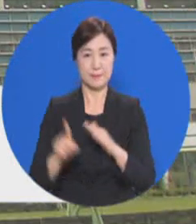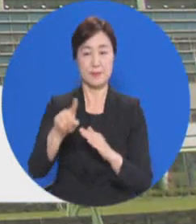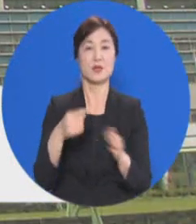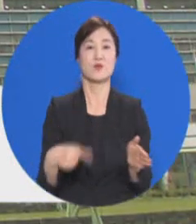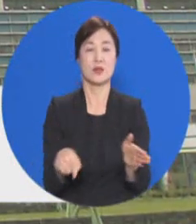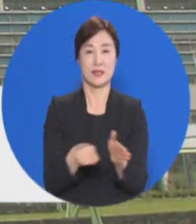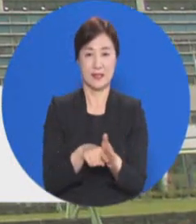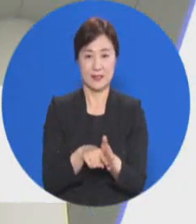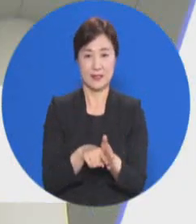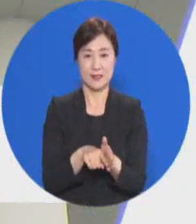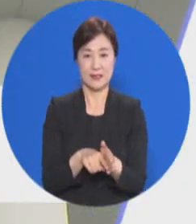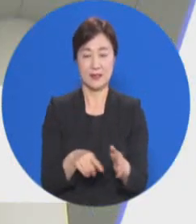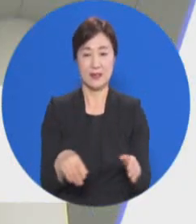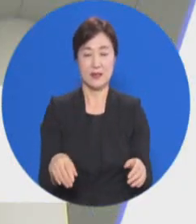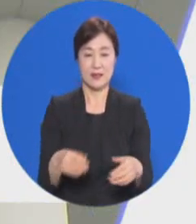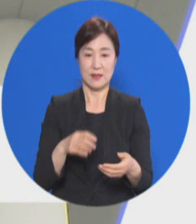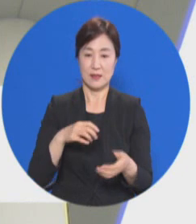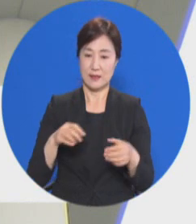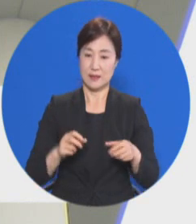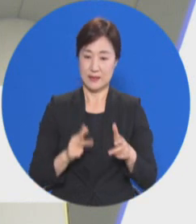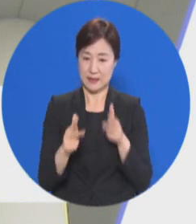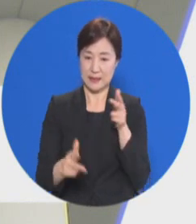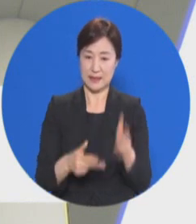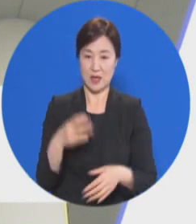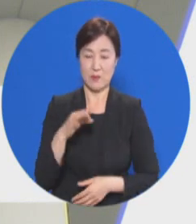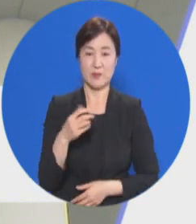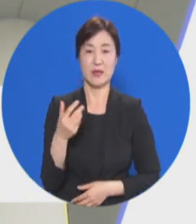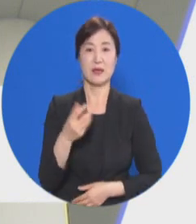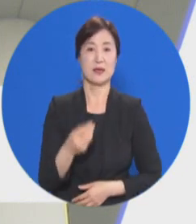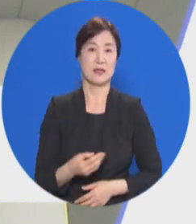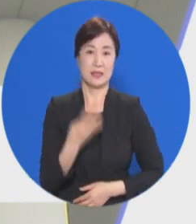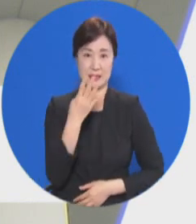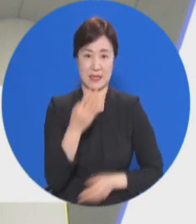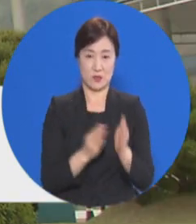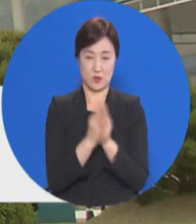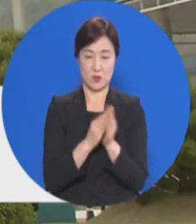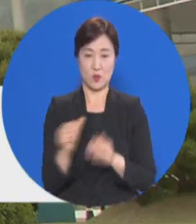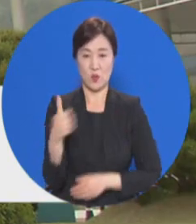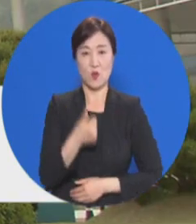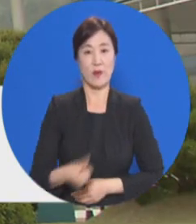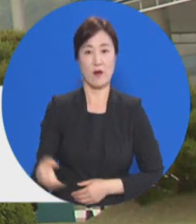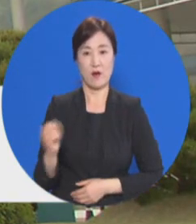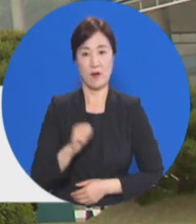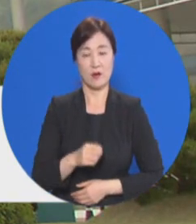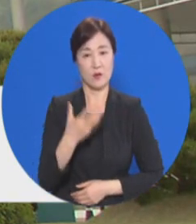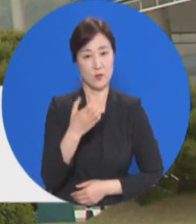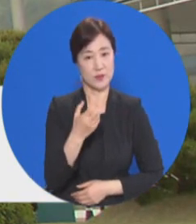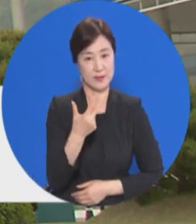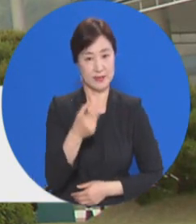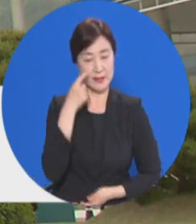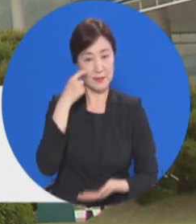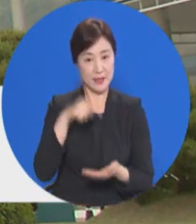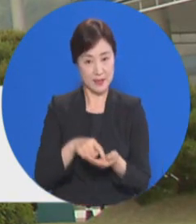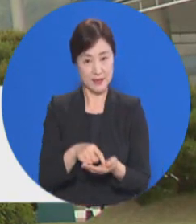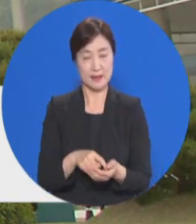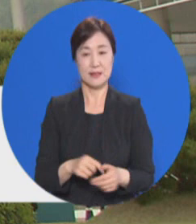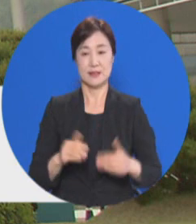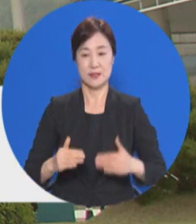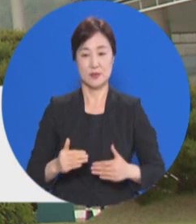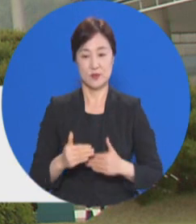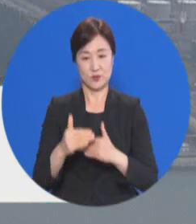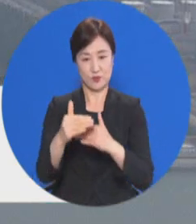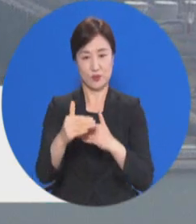있는 총사업비 8조 4,500억 원 규모의 뉴딜 대응 사업 91건을 발굴해 오늘 추진